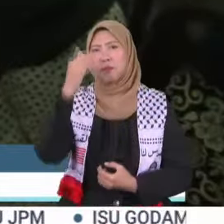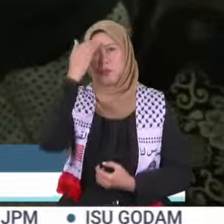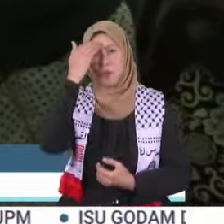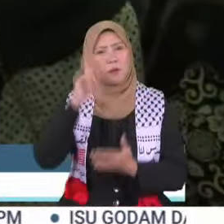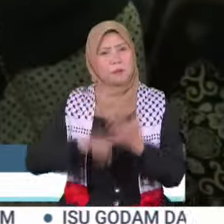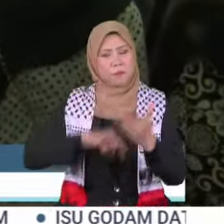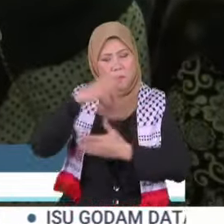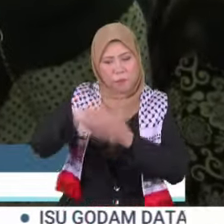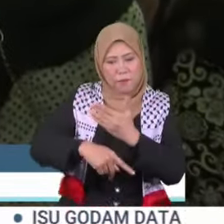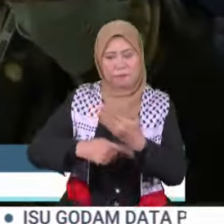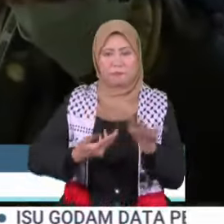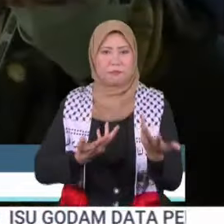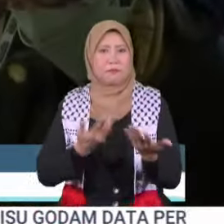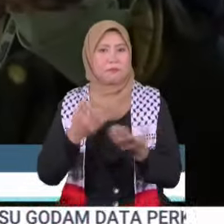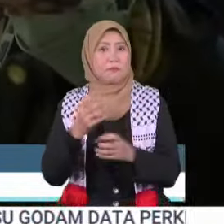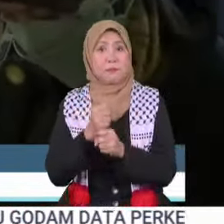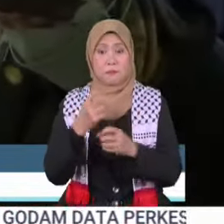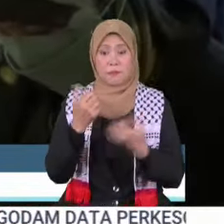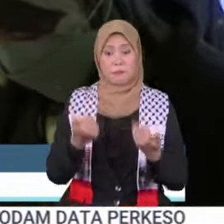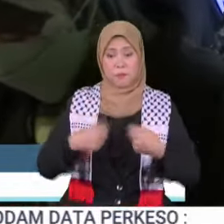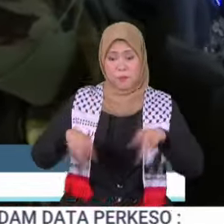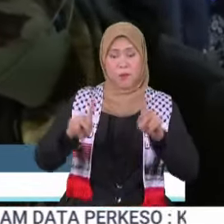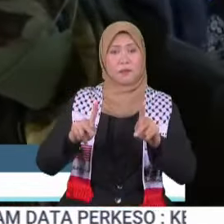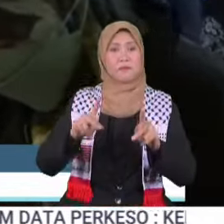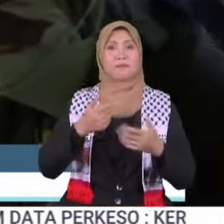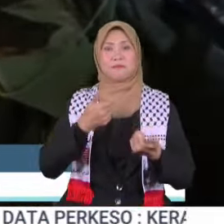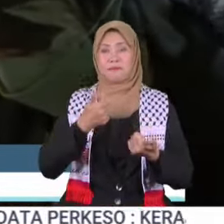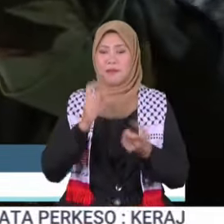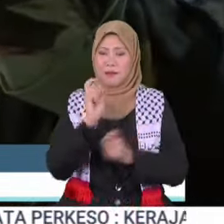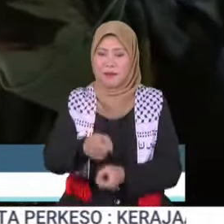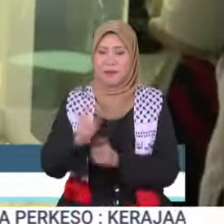dilaksana selain berpeluang memenangi hadiah menarik ditawarkan.